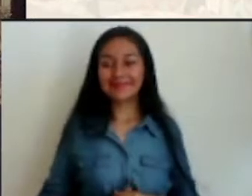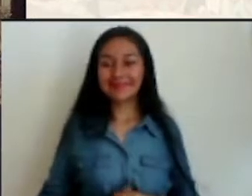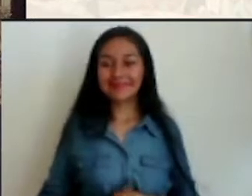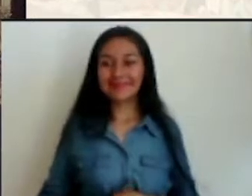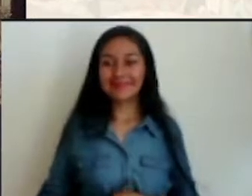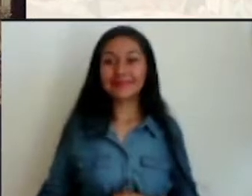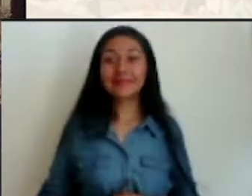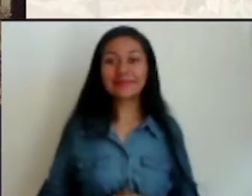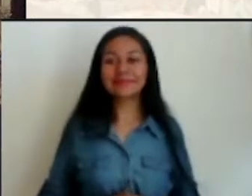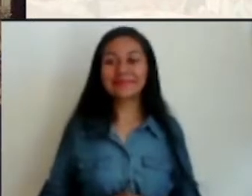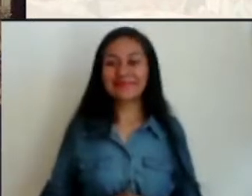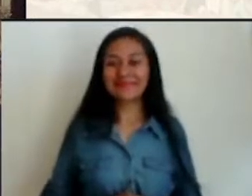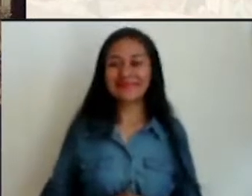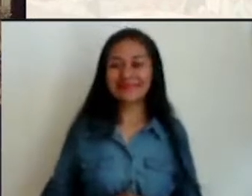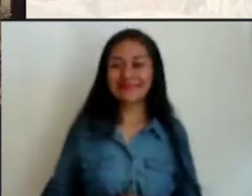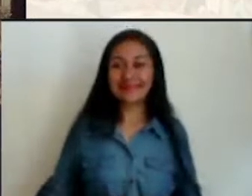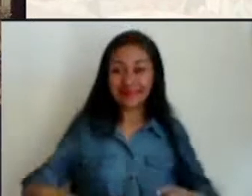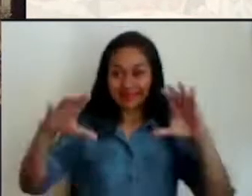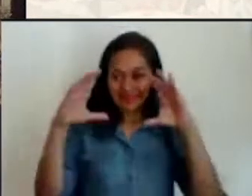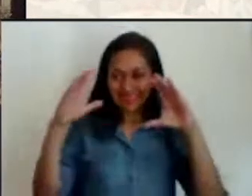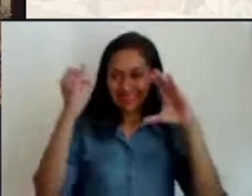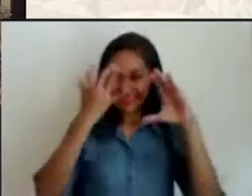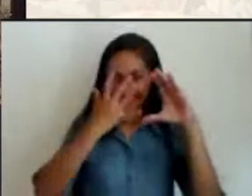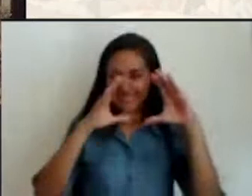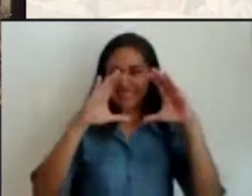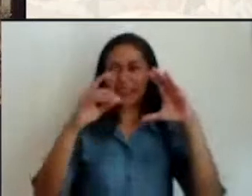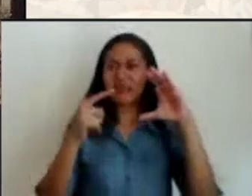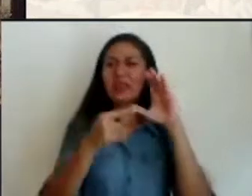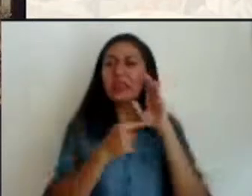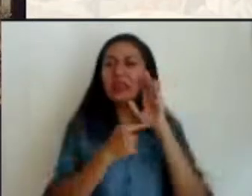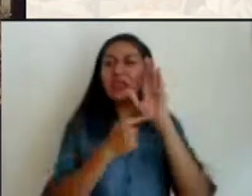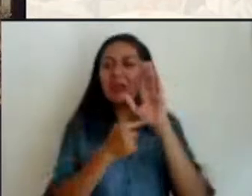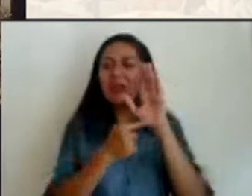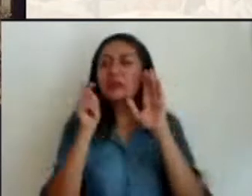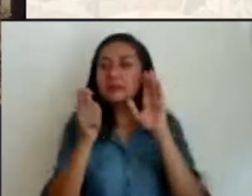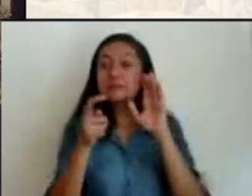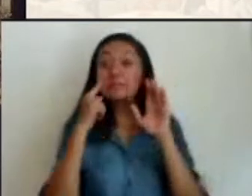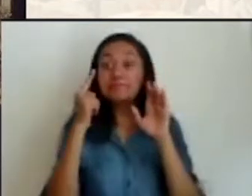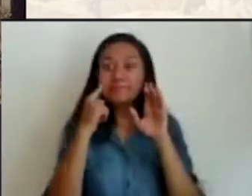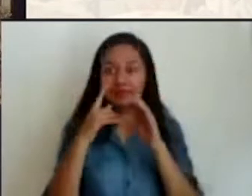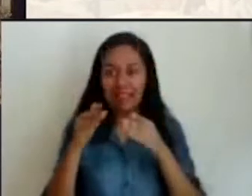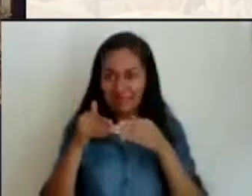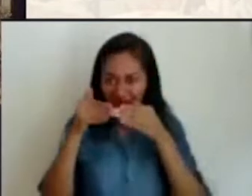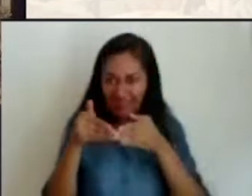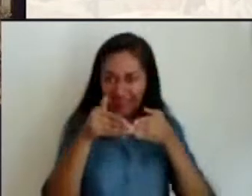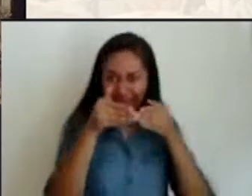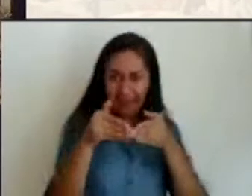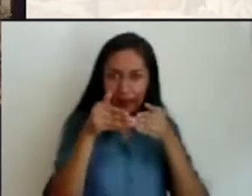Qui la immagine sta simbolicamente rappresentando con la nave come se fu la peste, che